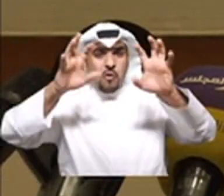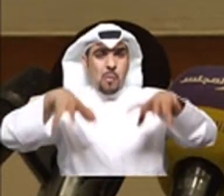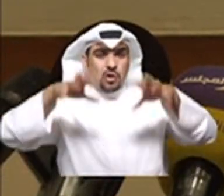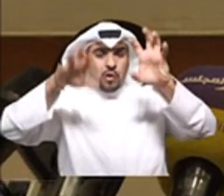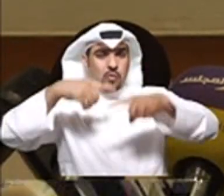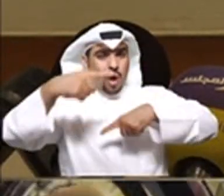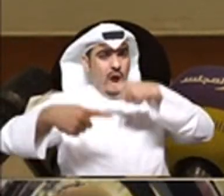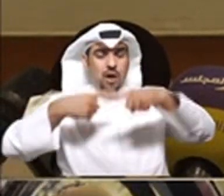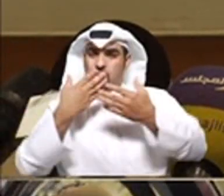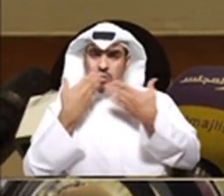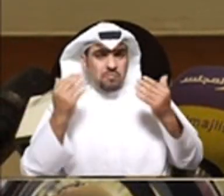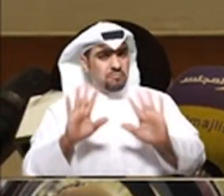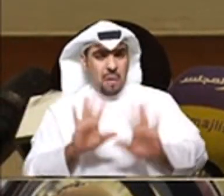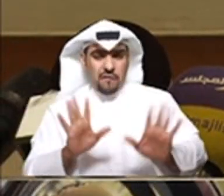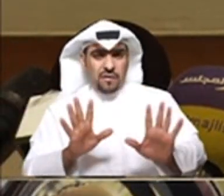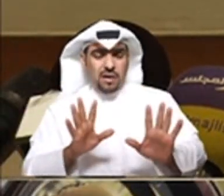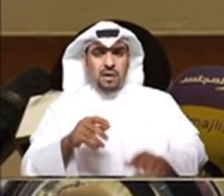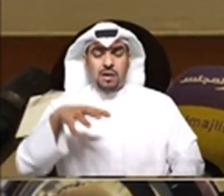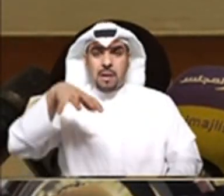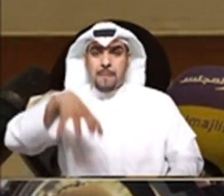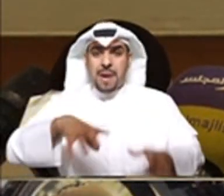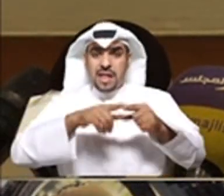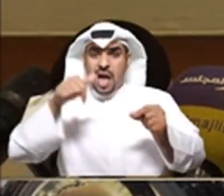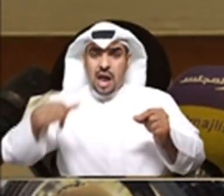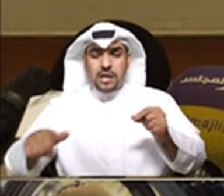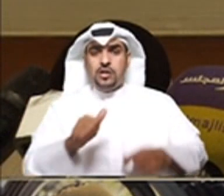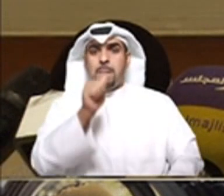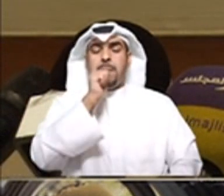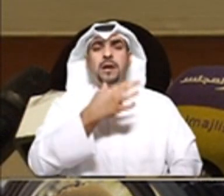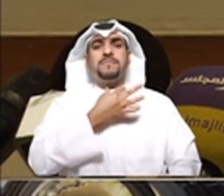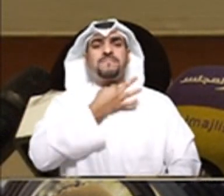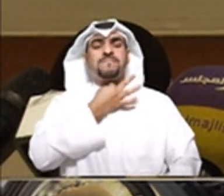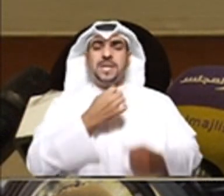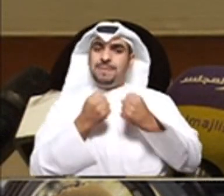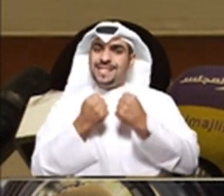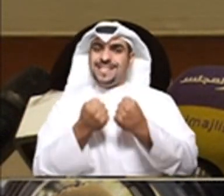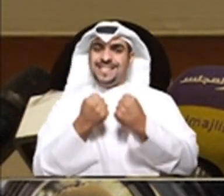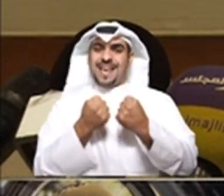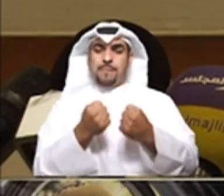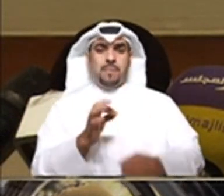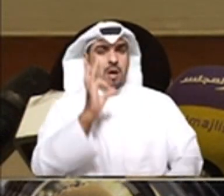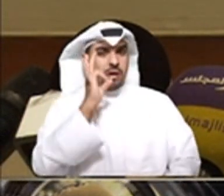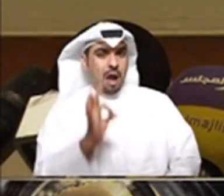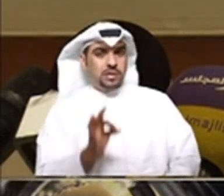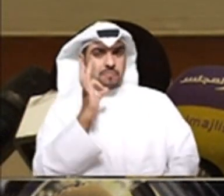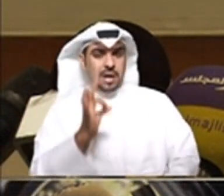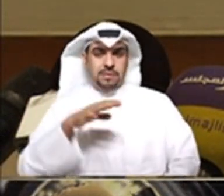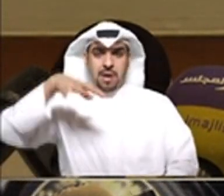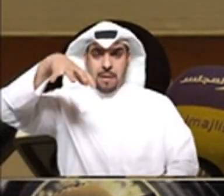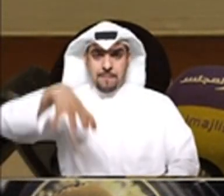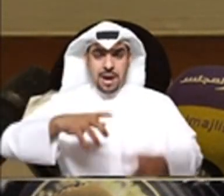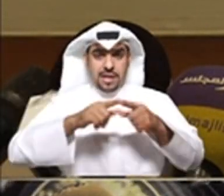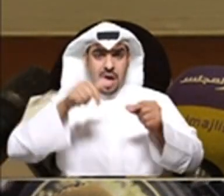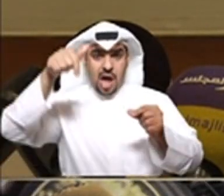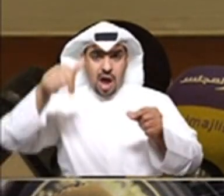الخليج، ولعل التحديات التي تواجهنا أيضا هي واحدة. فمعظم دول الخليج اليوم